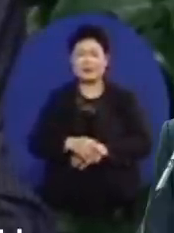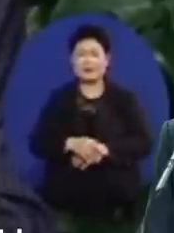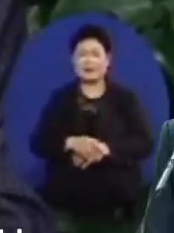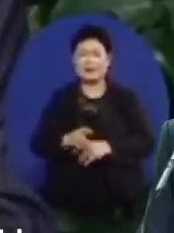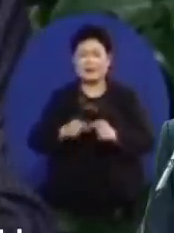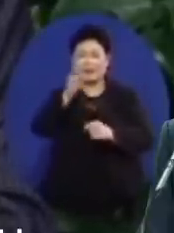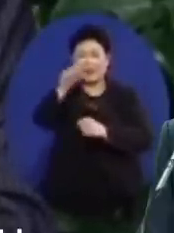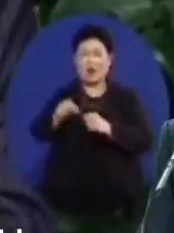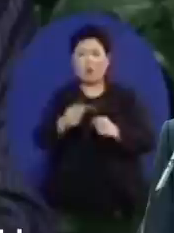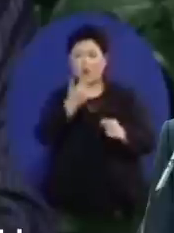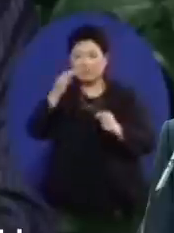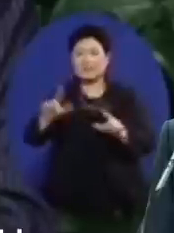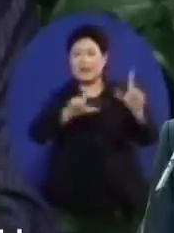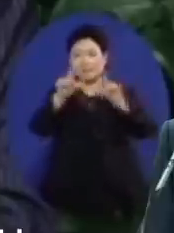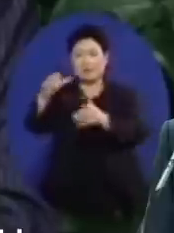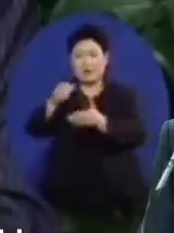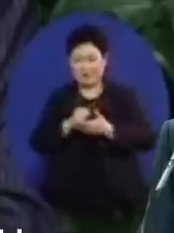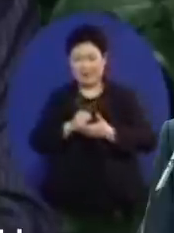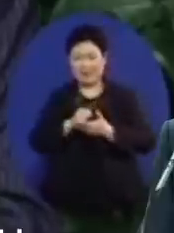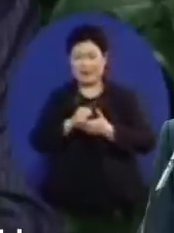영원 삶을 얻네.